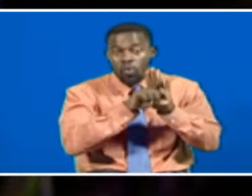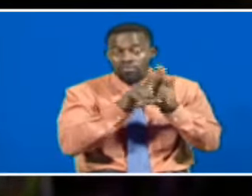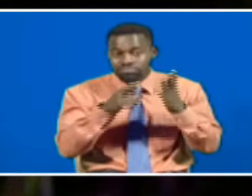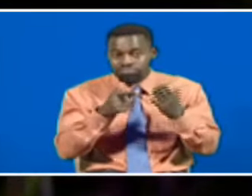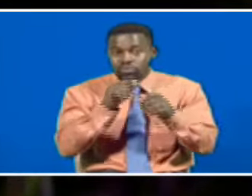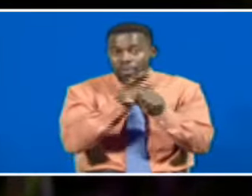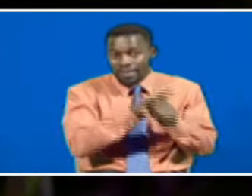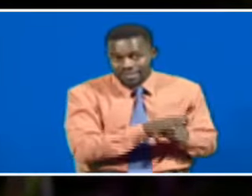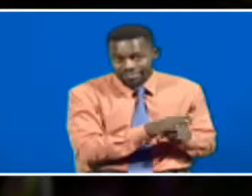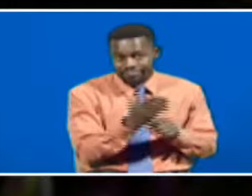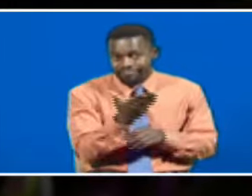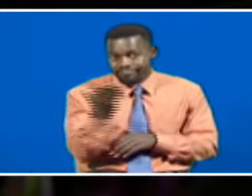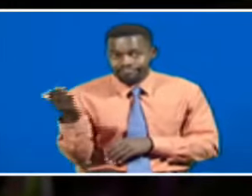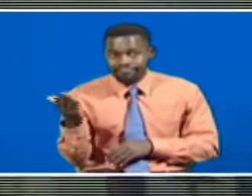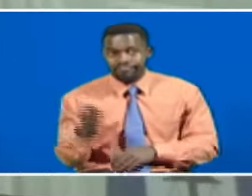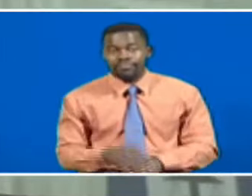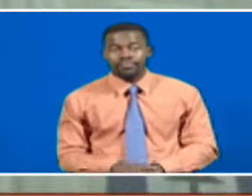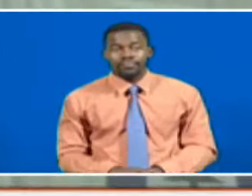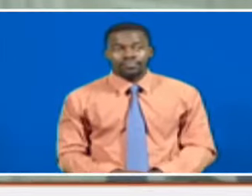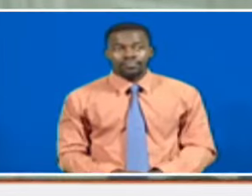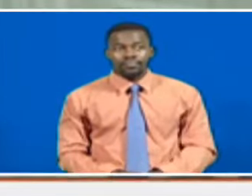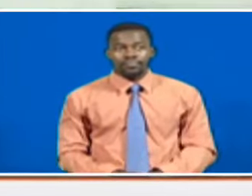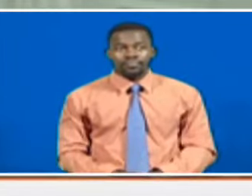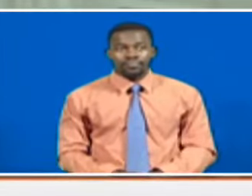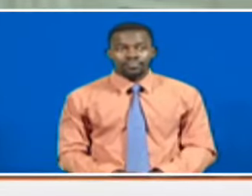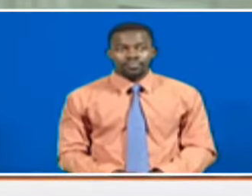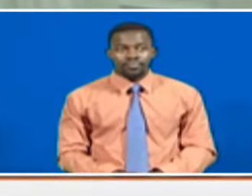taarifa hiyo kutoka Nakuru.